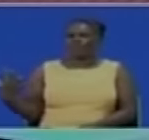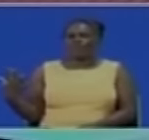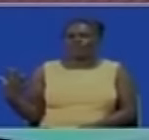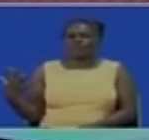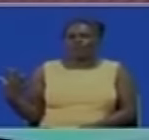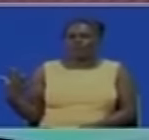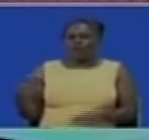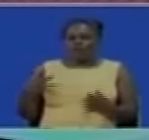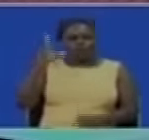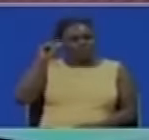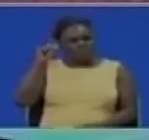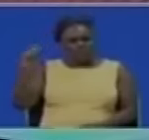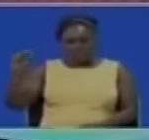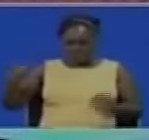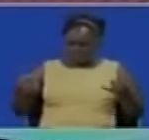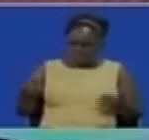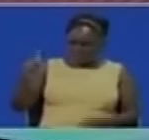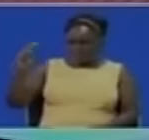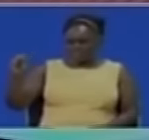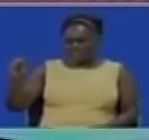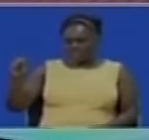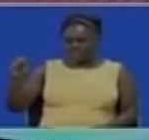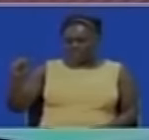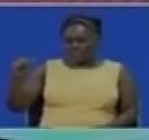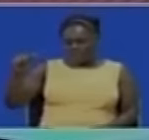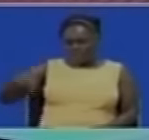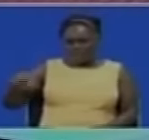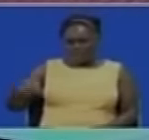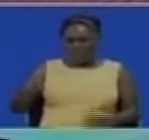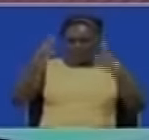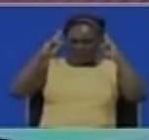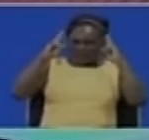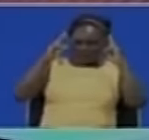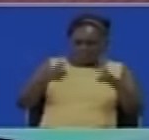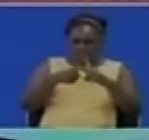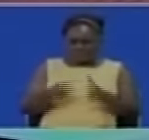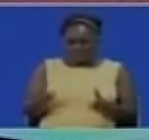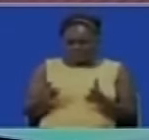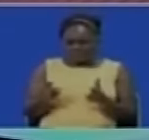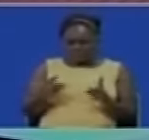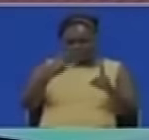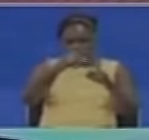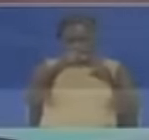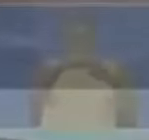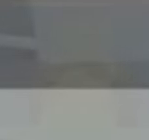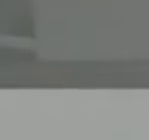kupitia mtandao wa Twitter @KTN News, @mkapombe ama @KTN leo. Kwanza tupate kamusi ya leo.